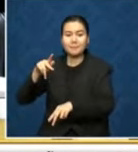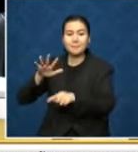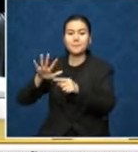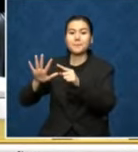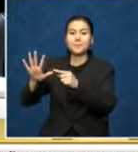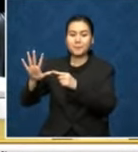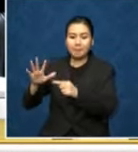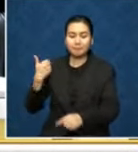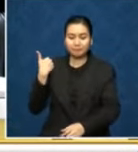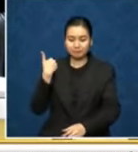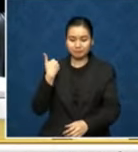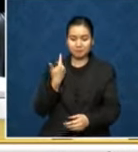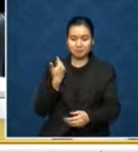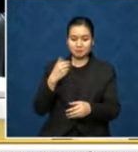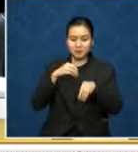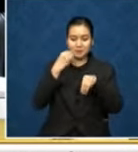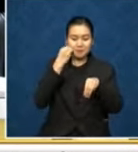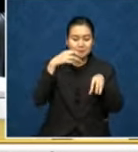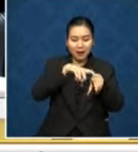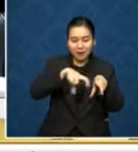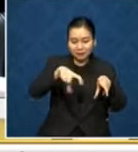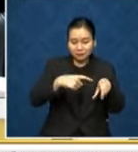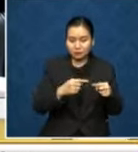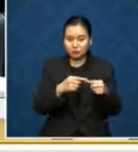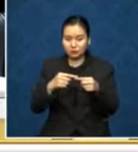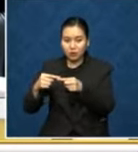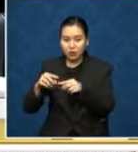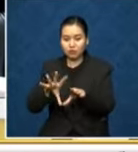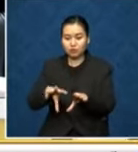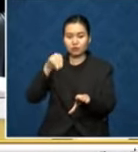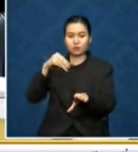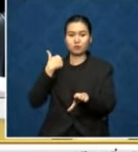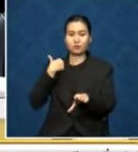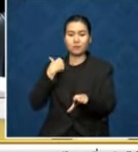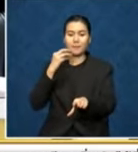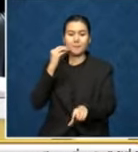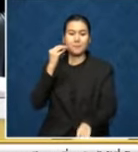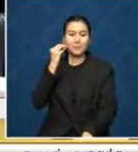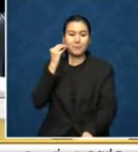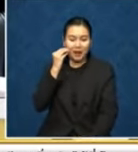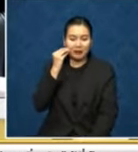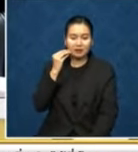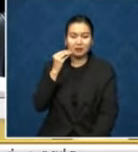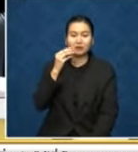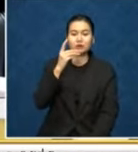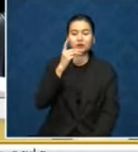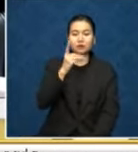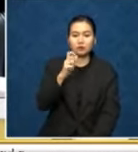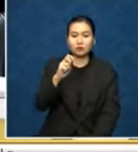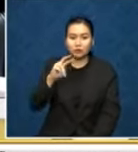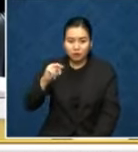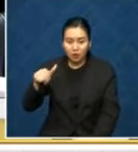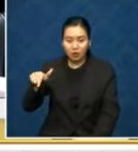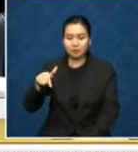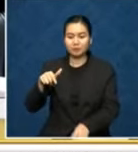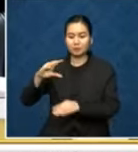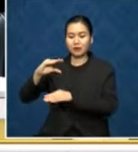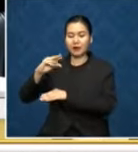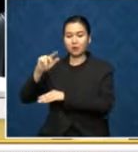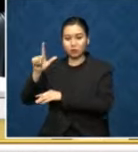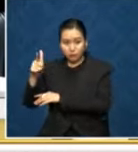มระบบส่งน้ำบ้านยางหวายสถานีสูบน้ำบ้านดอนหันสถานีสูบน้ำบ้านโนนทองสถ